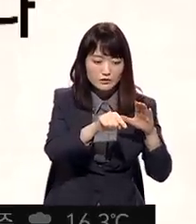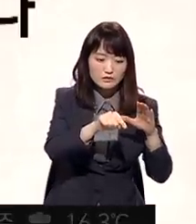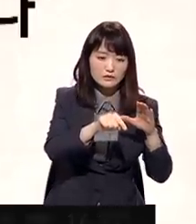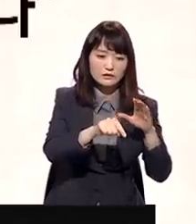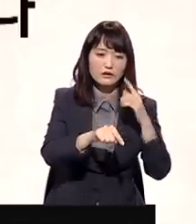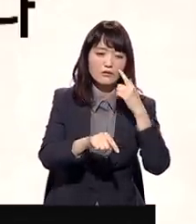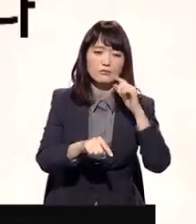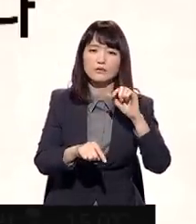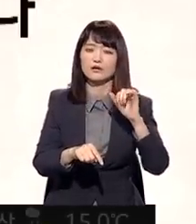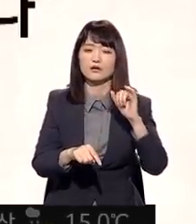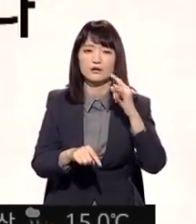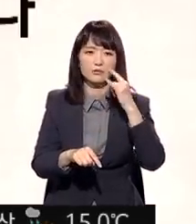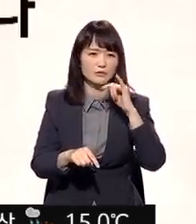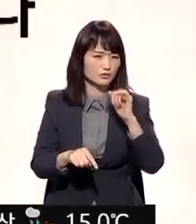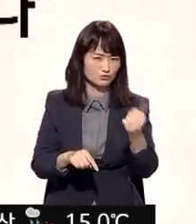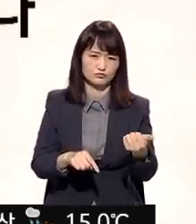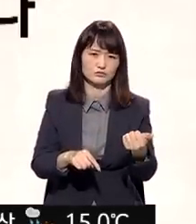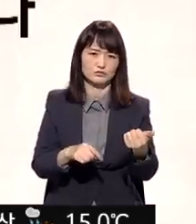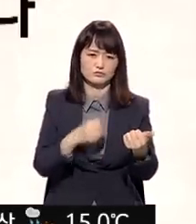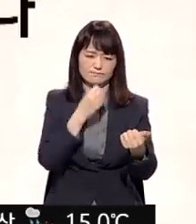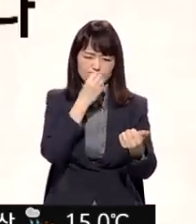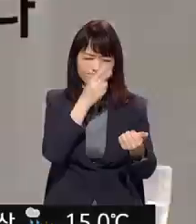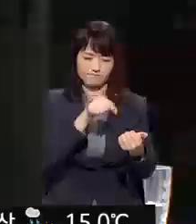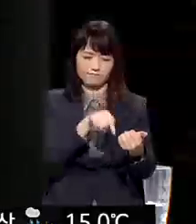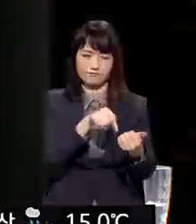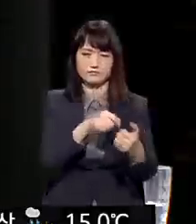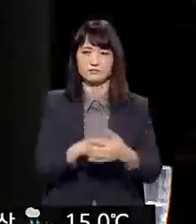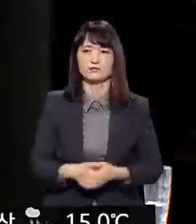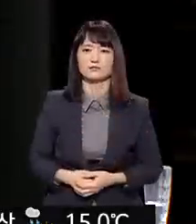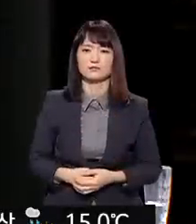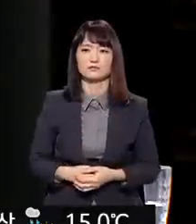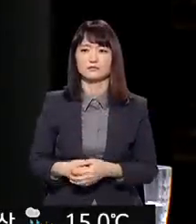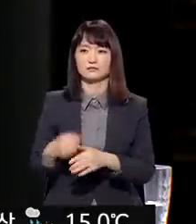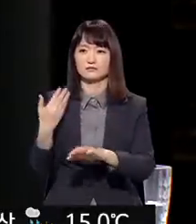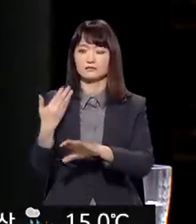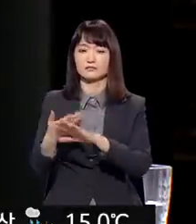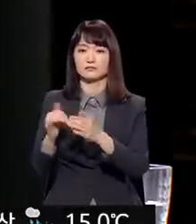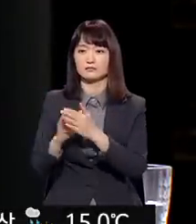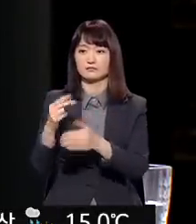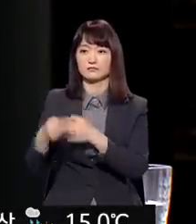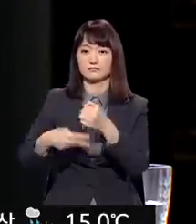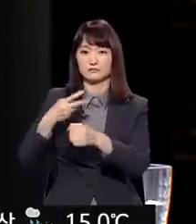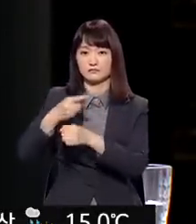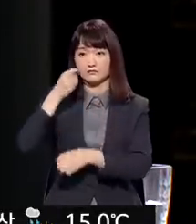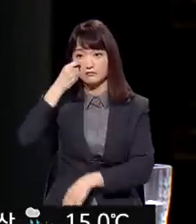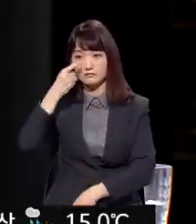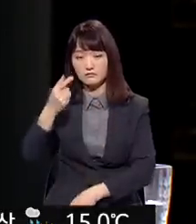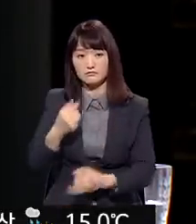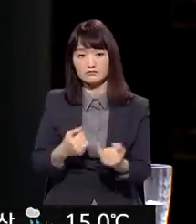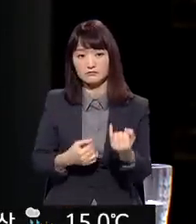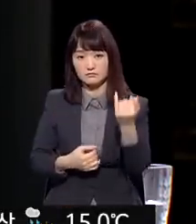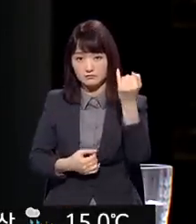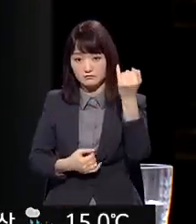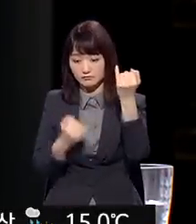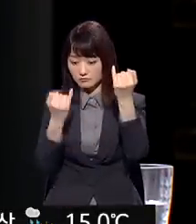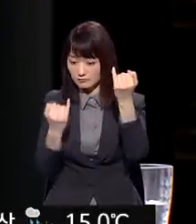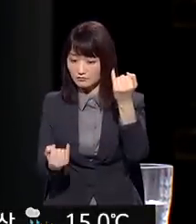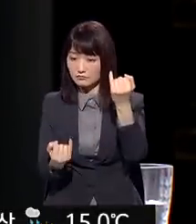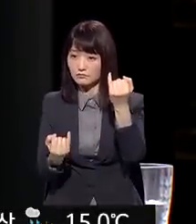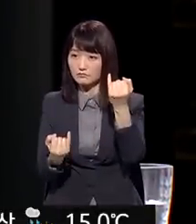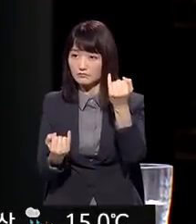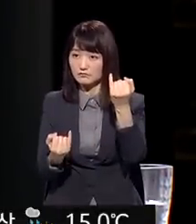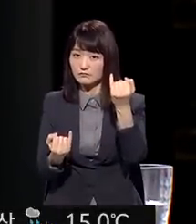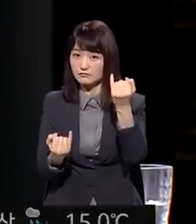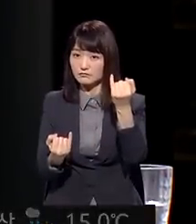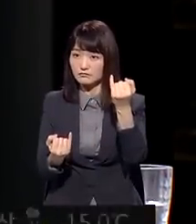아니, 국민연금공단은 뭐 그렇다 치고 다른 가족들, 2년 6개월 동안 언니 혹은 뭐 동생,